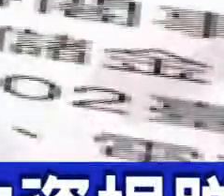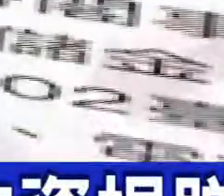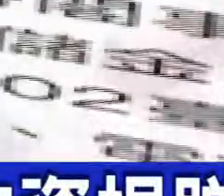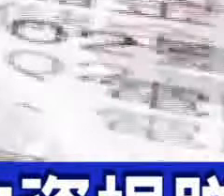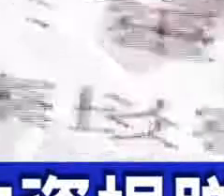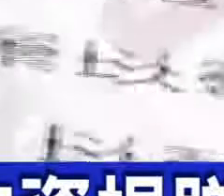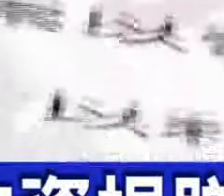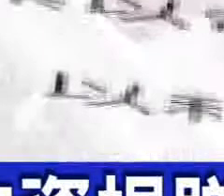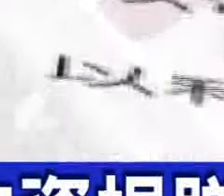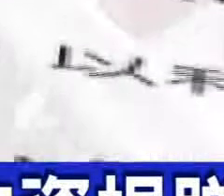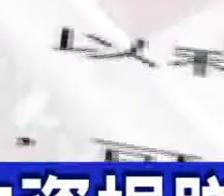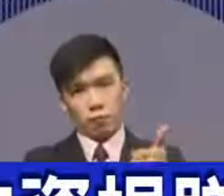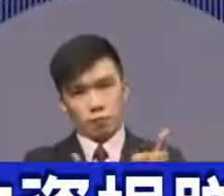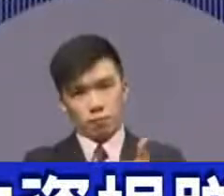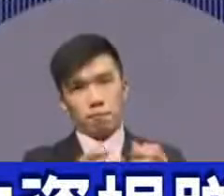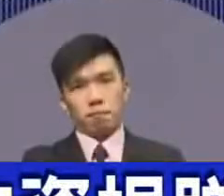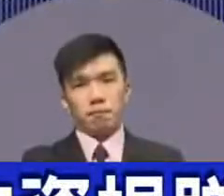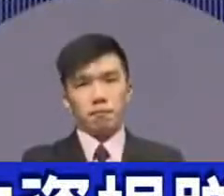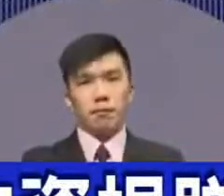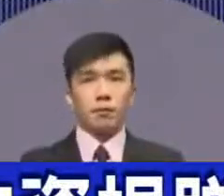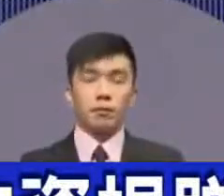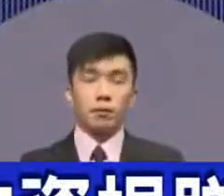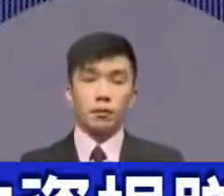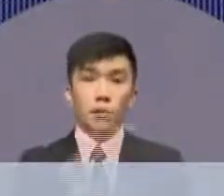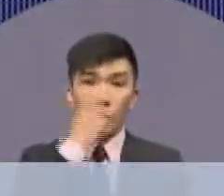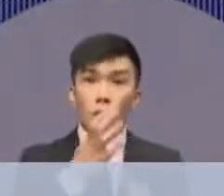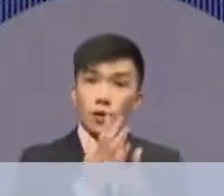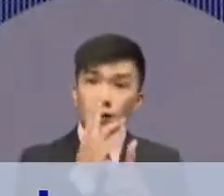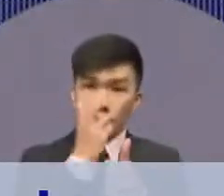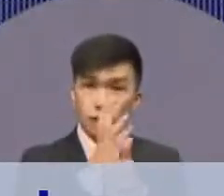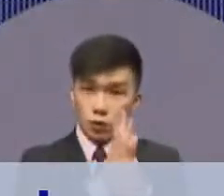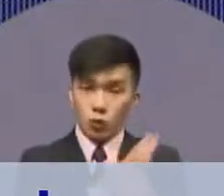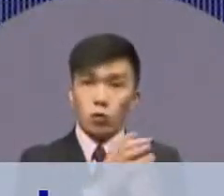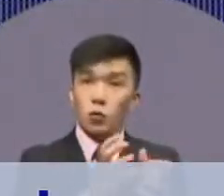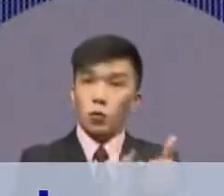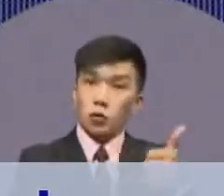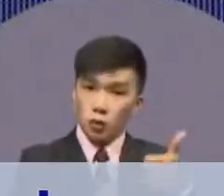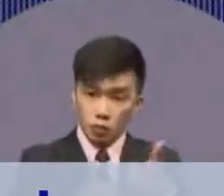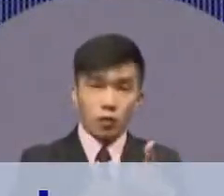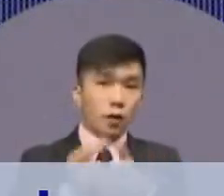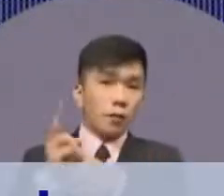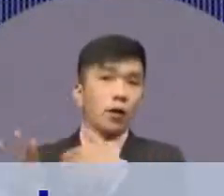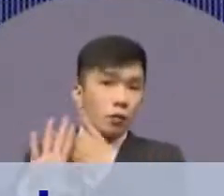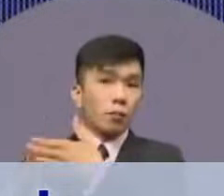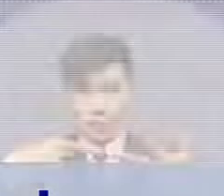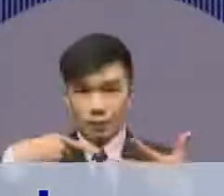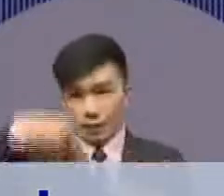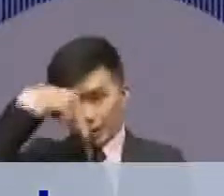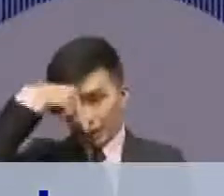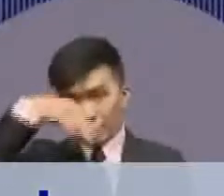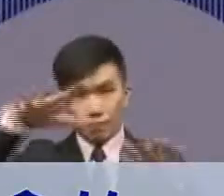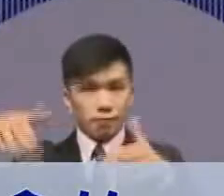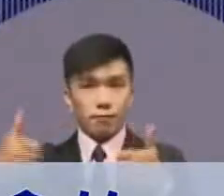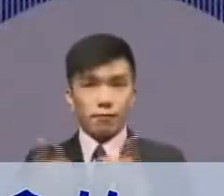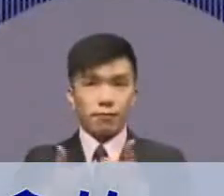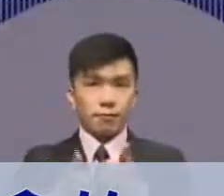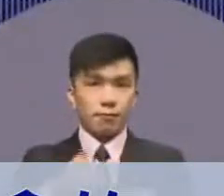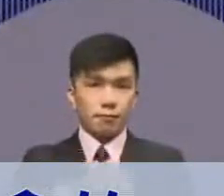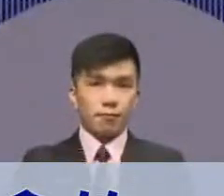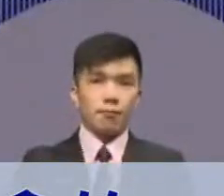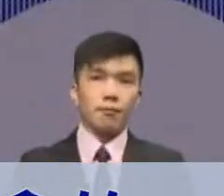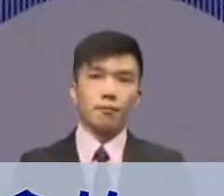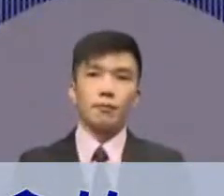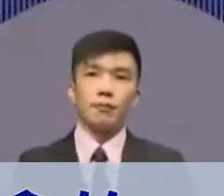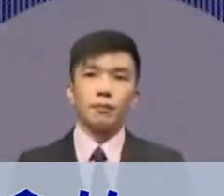款公开透明，专款专用。 管理监督委员会也会聘外部的社会公正人士。那未来